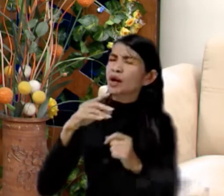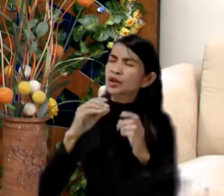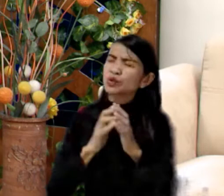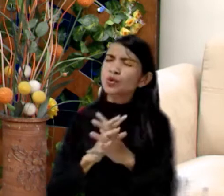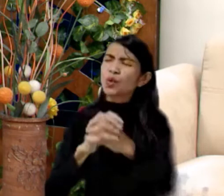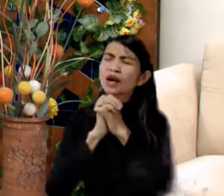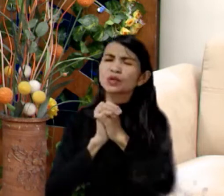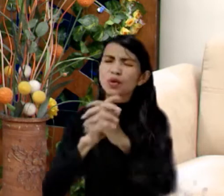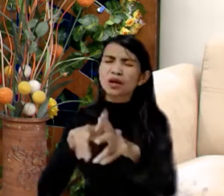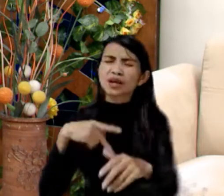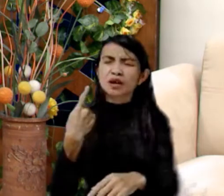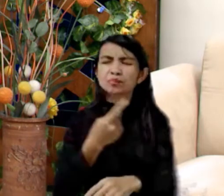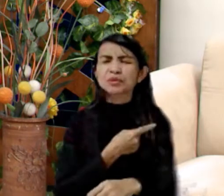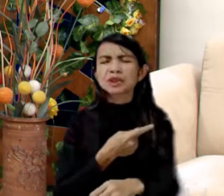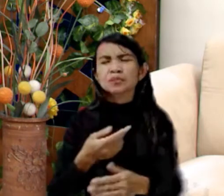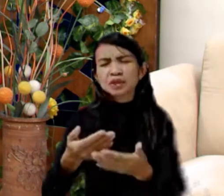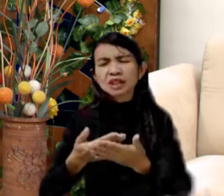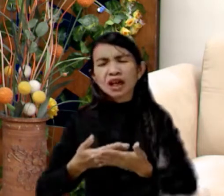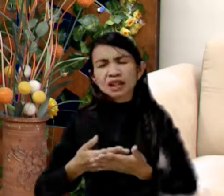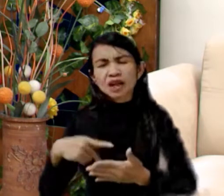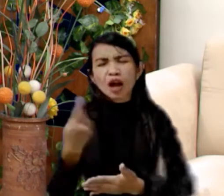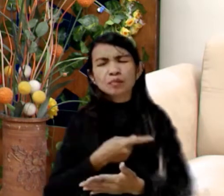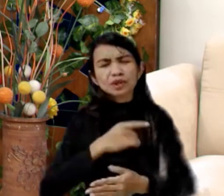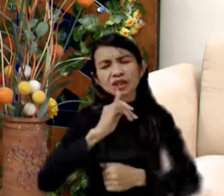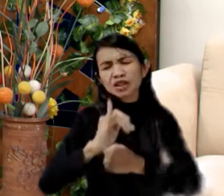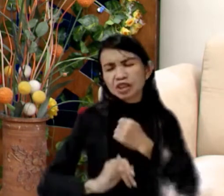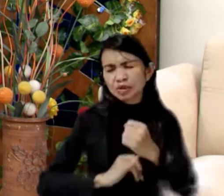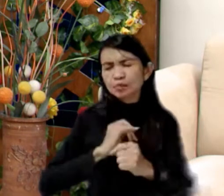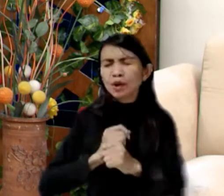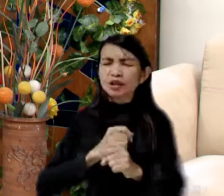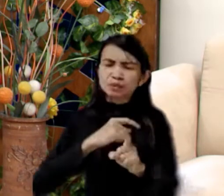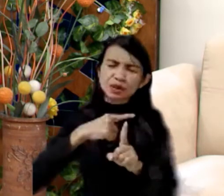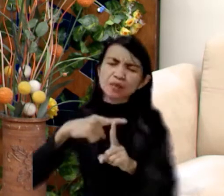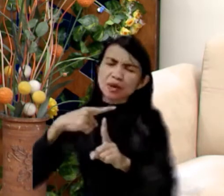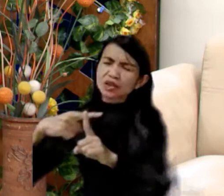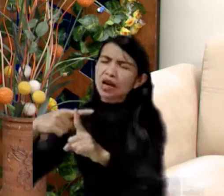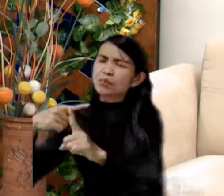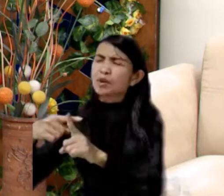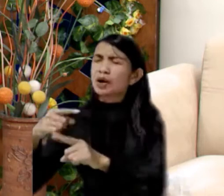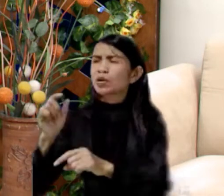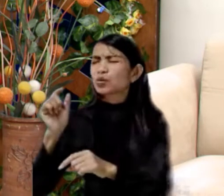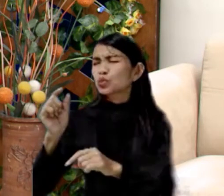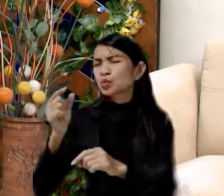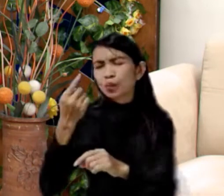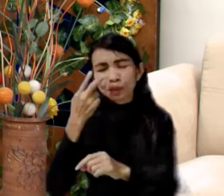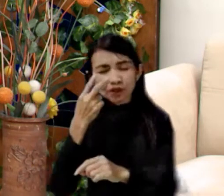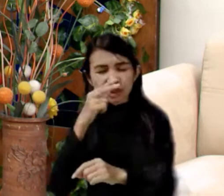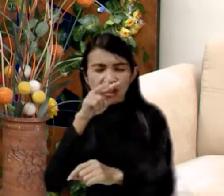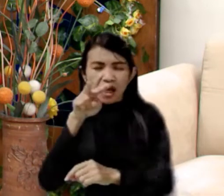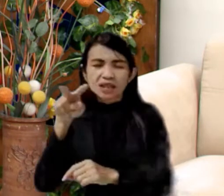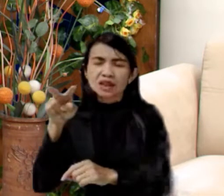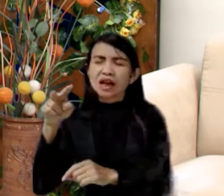Berikan kepada kami iman ya Tuhan, yang bertambah-tambah, guna menyaksikan jawaban doa yang Engkau sudah berikan bagi